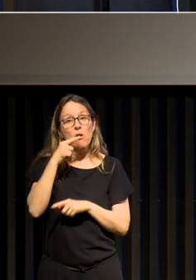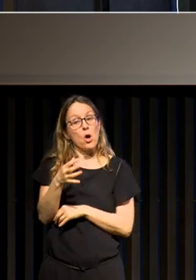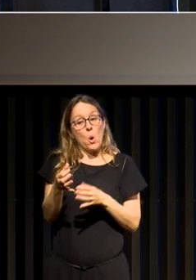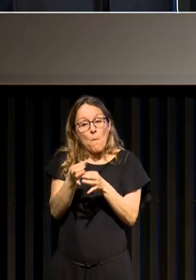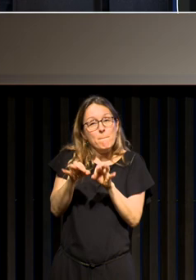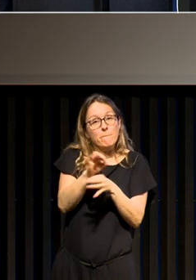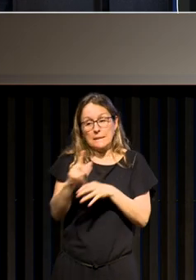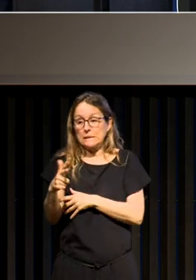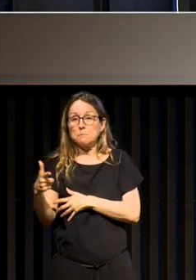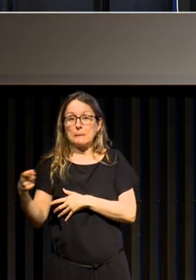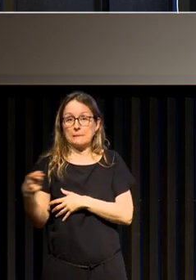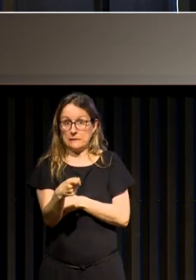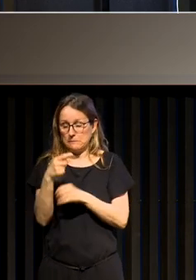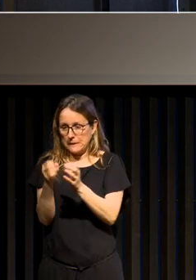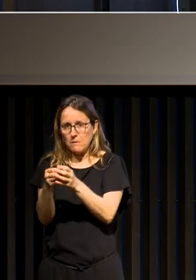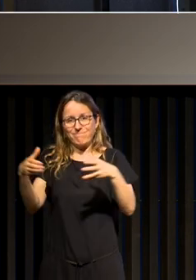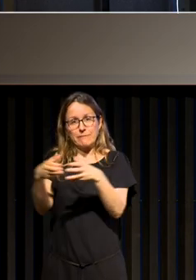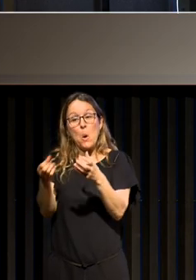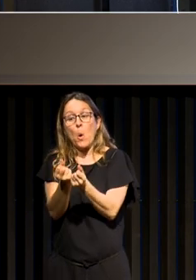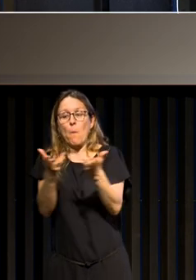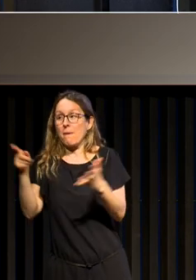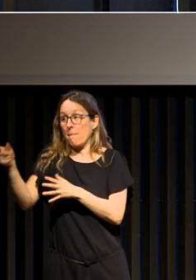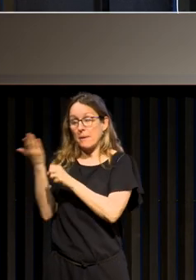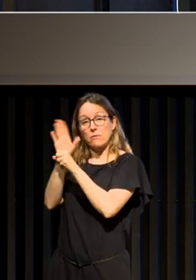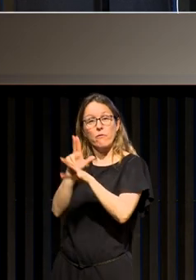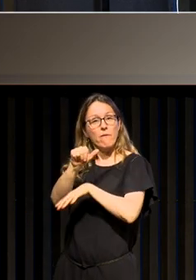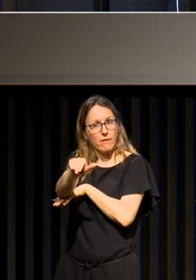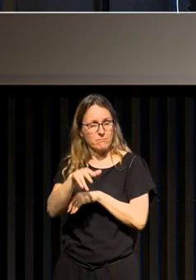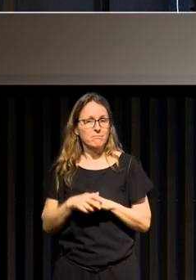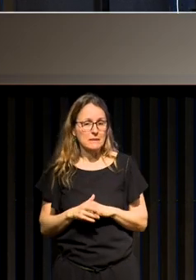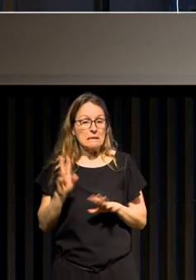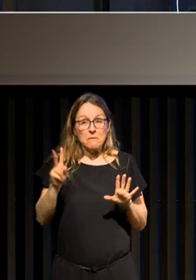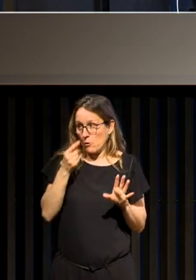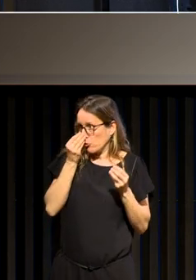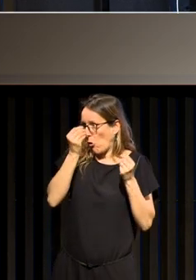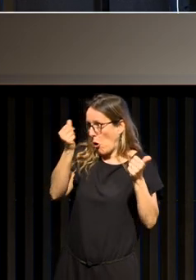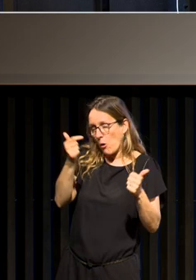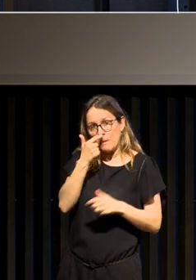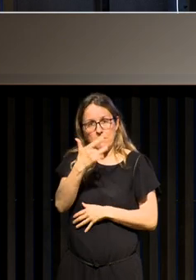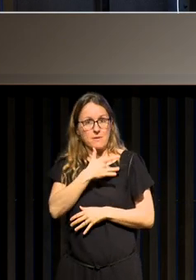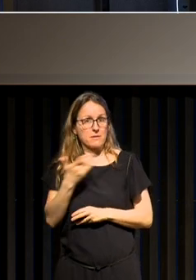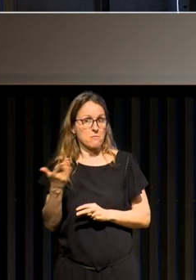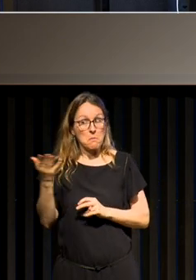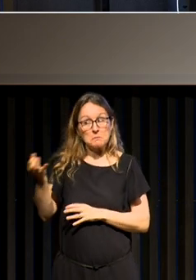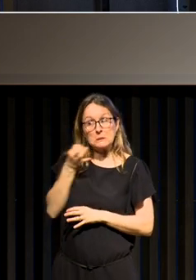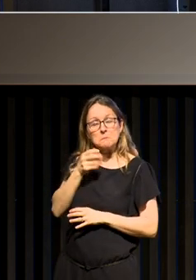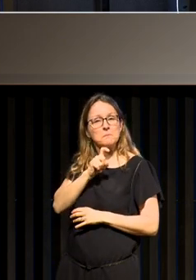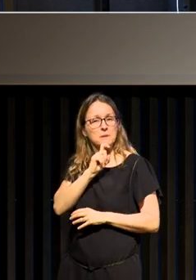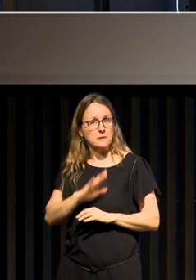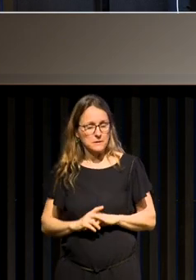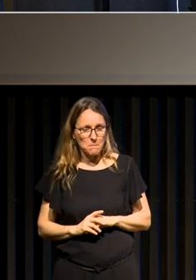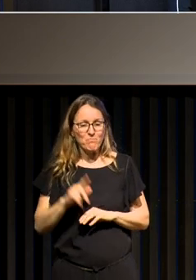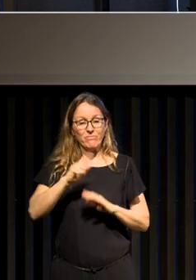je suspecte, mais je ne suis pas du tout dans les confidences, que cette date fixée par